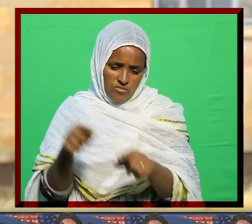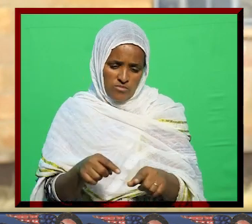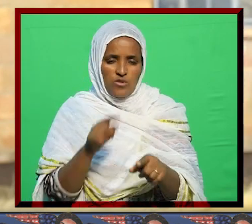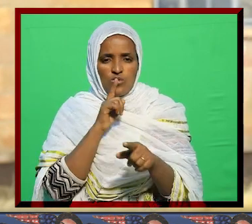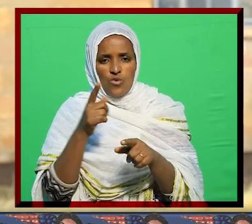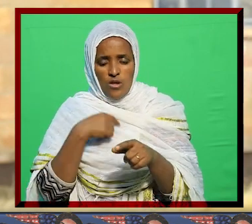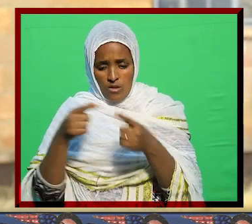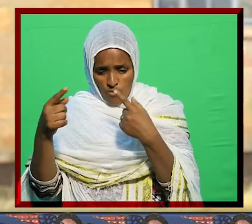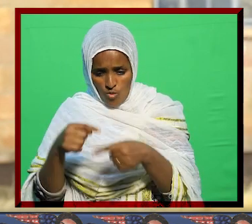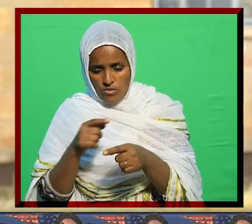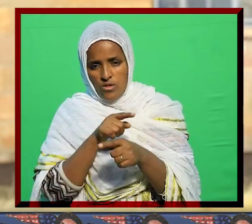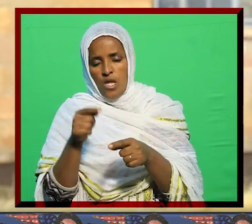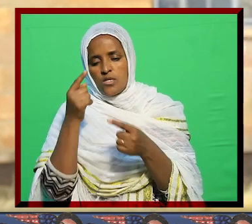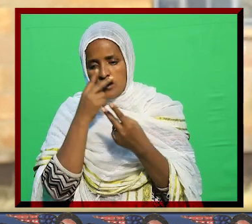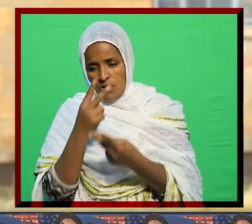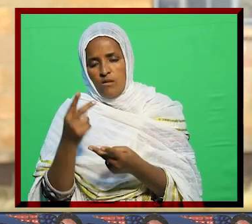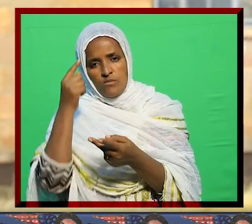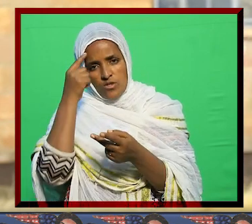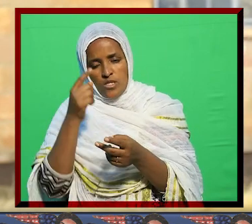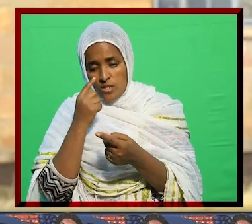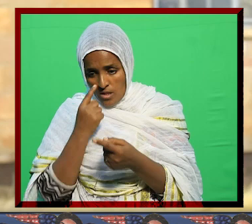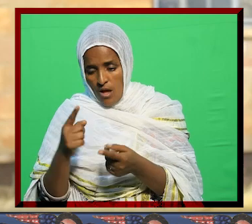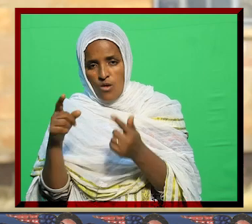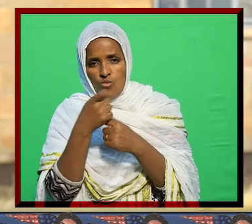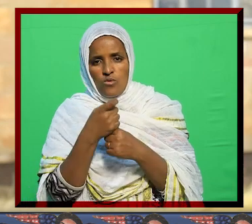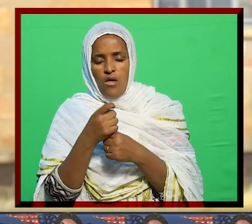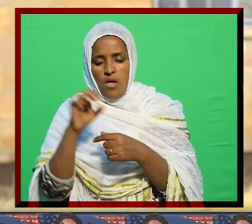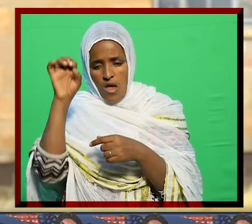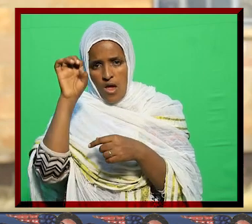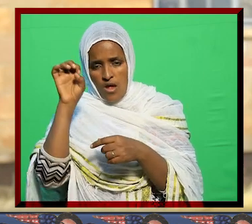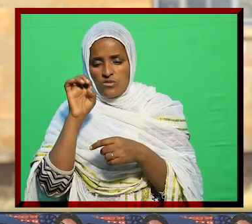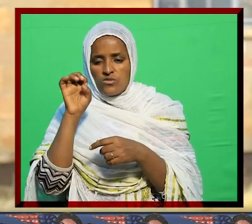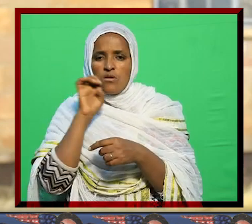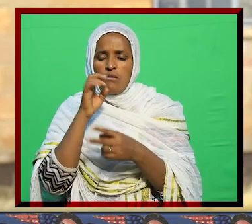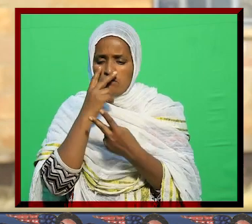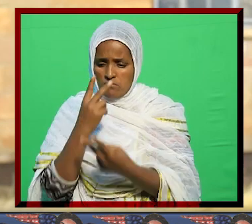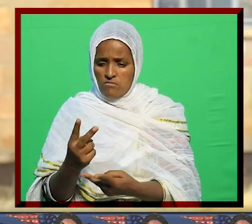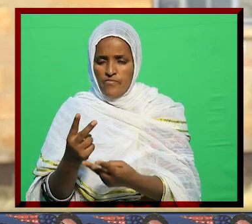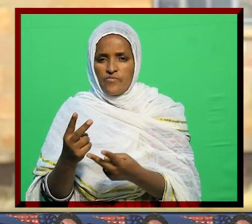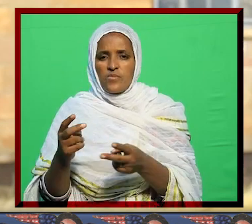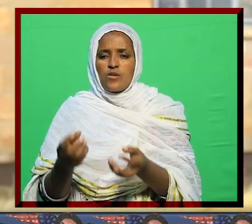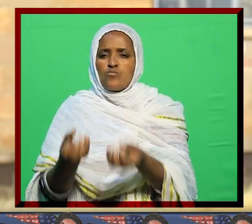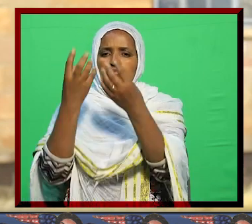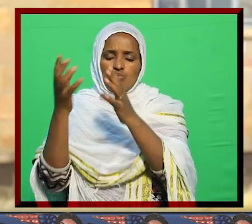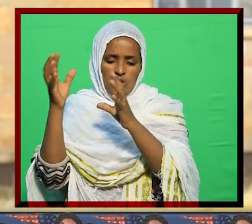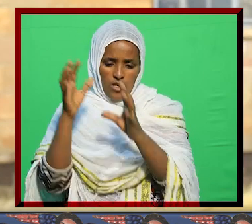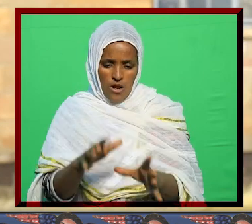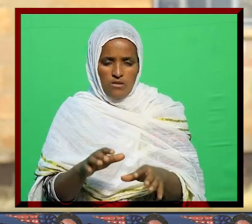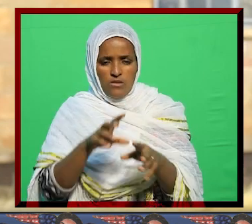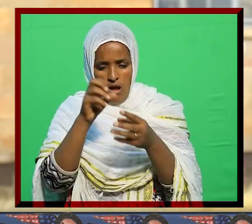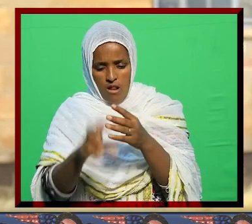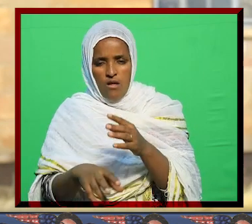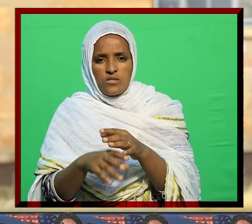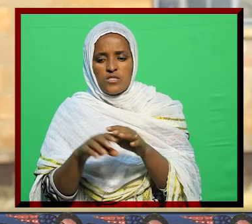እንዲወርድልኝ ነው፣ የሚወርድልህ እኔን ስታይ ነው የሚወርድልህ አለው። ስታይ ይሆንልሃል አለ። ኤልሳ ትኩር ብሎ ሲያረጋየው እጽፍ ድርብ ሆኖ ወረደለት፣